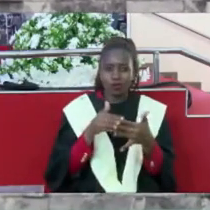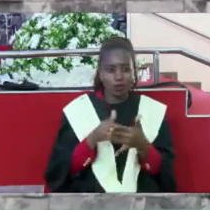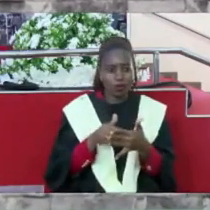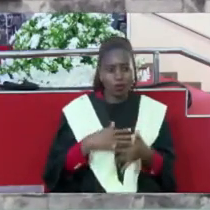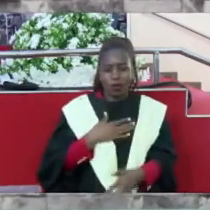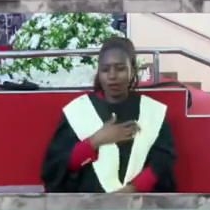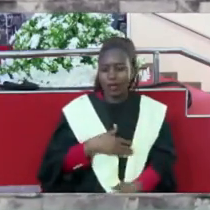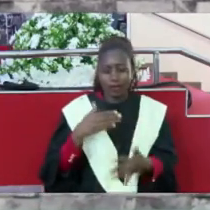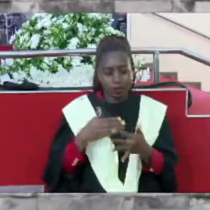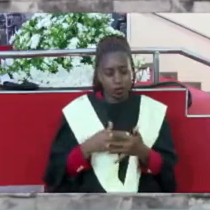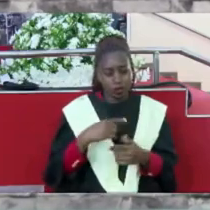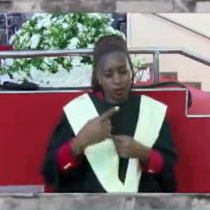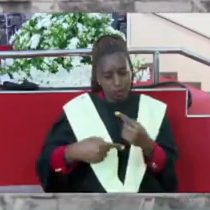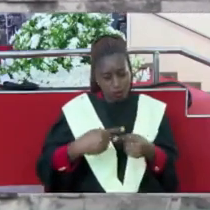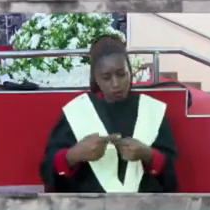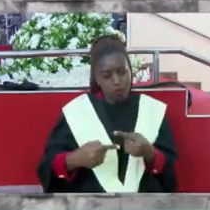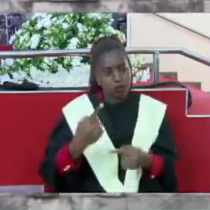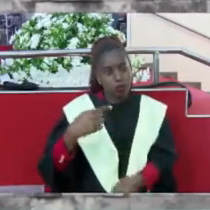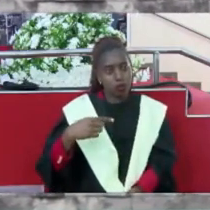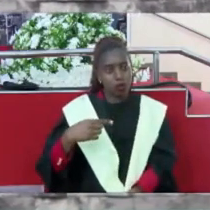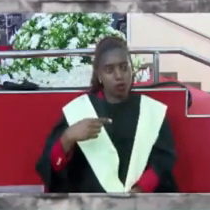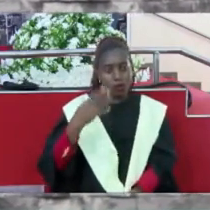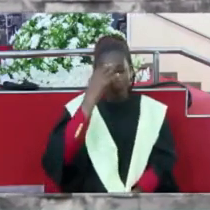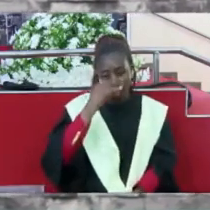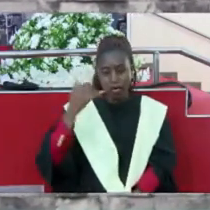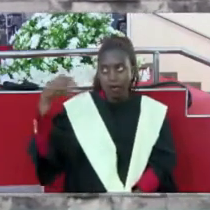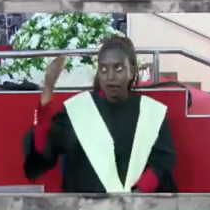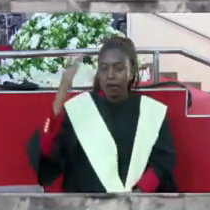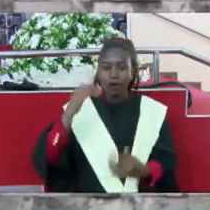moving. The Lord has something good for you.